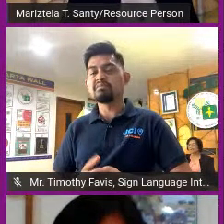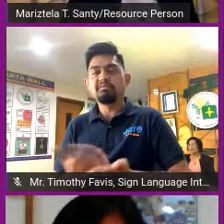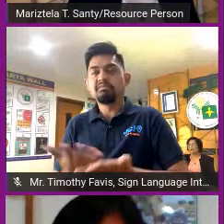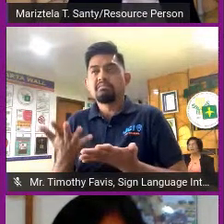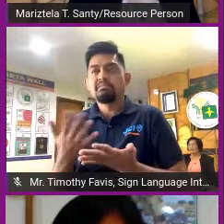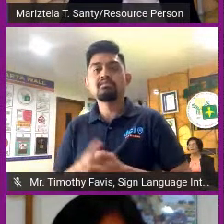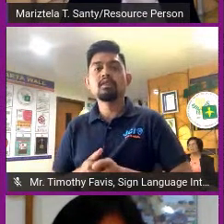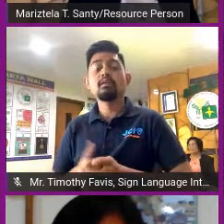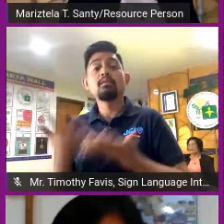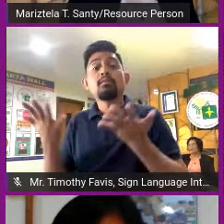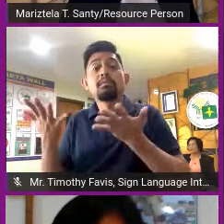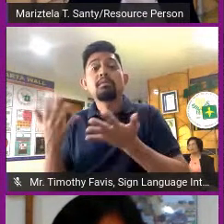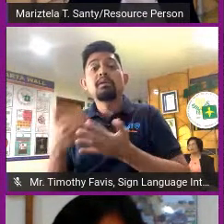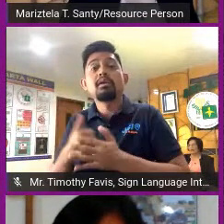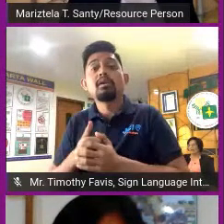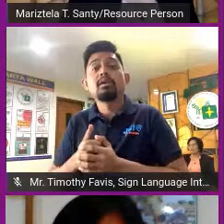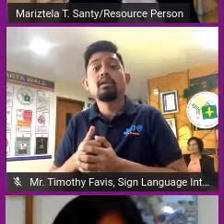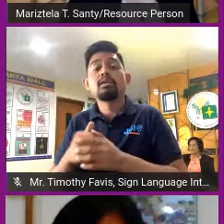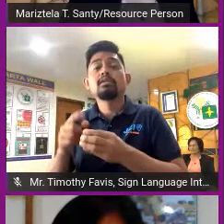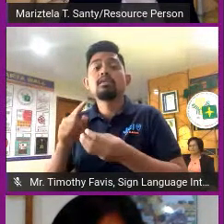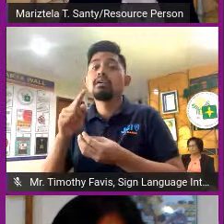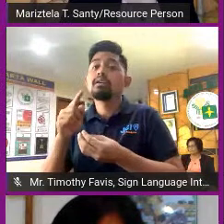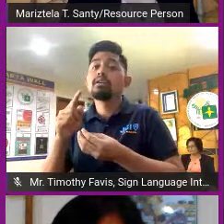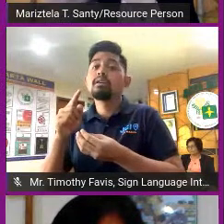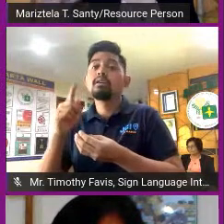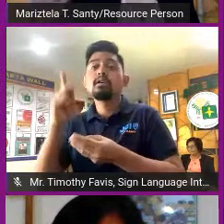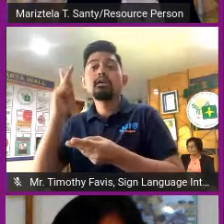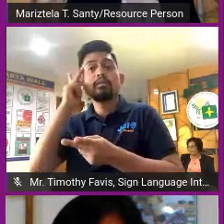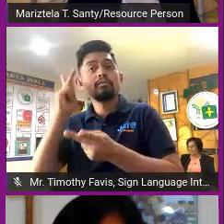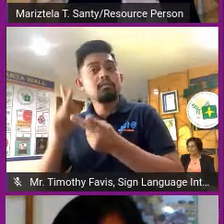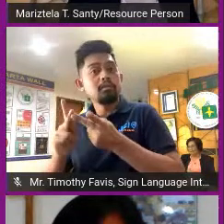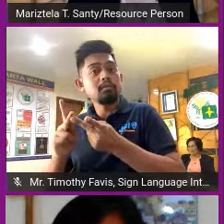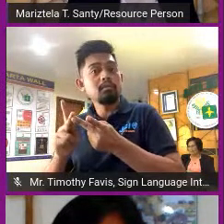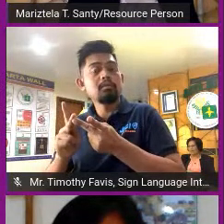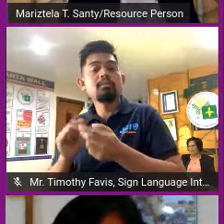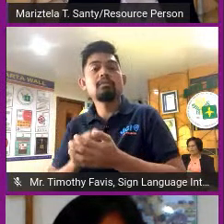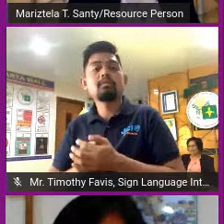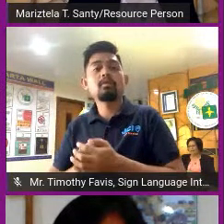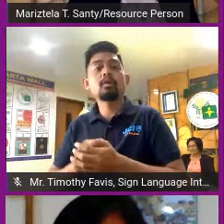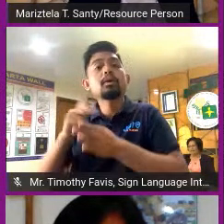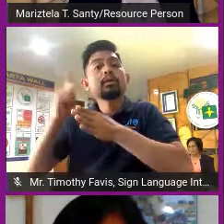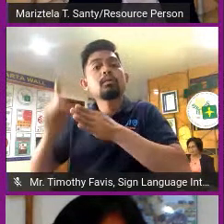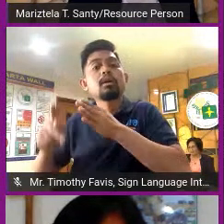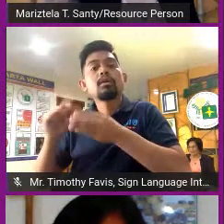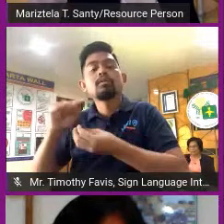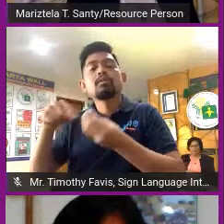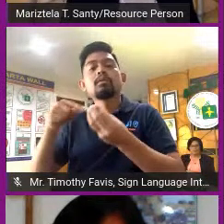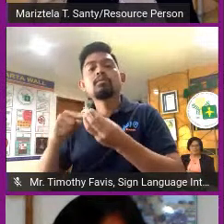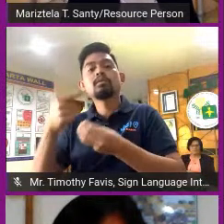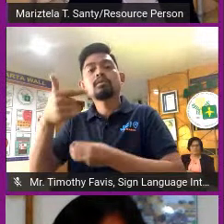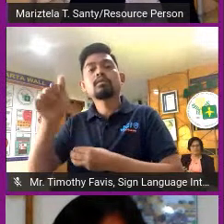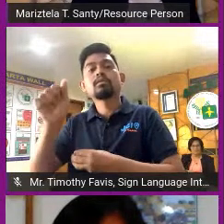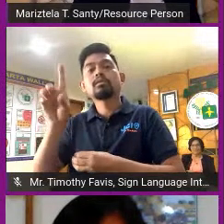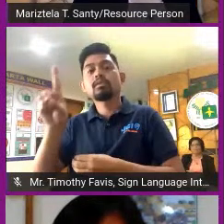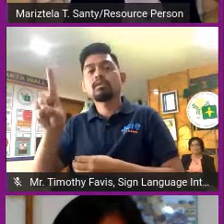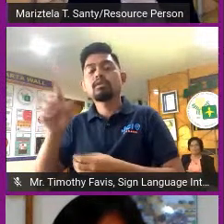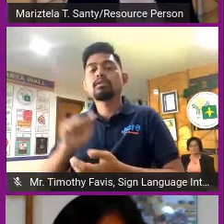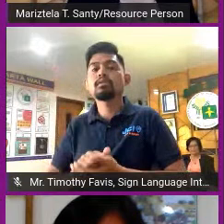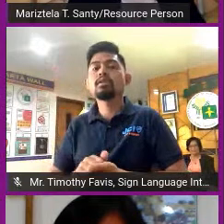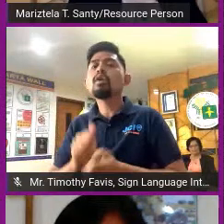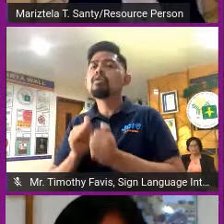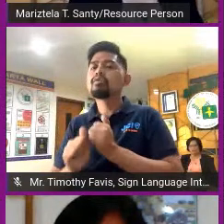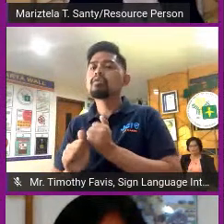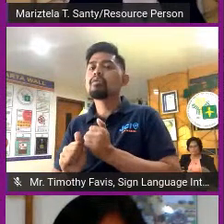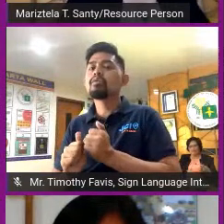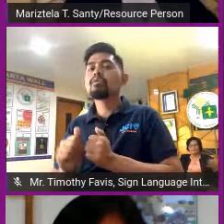talagang, wala pa silang ano on God. Kaya yung mga pina na ang API ay